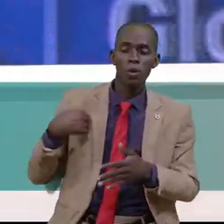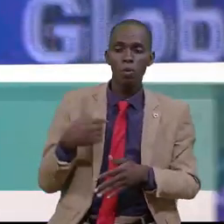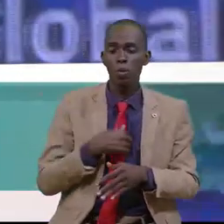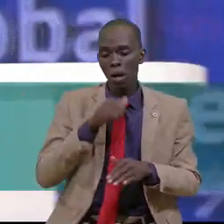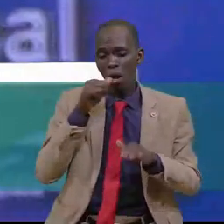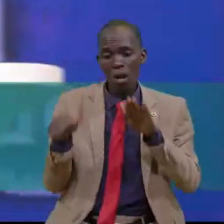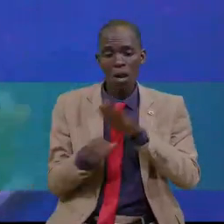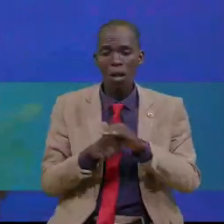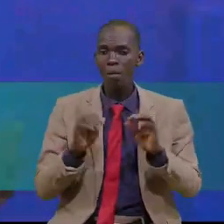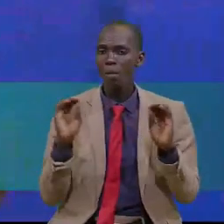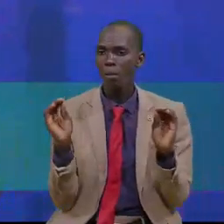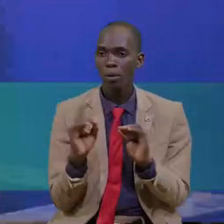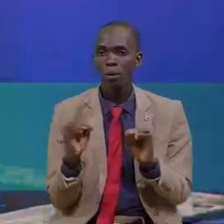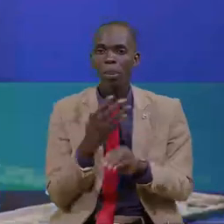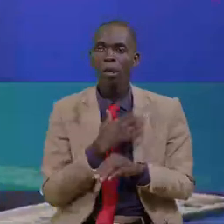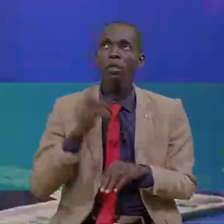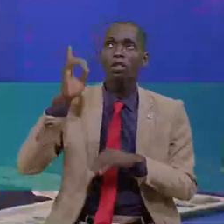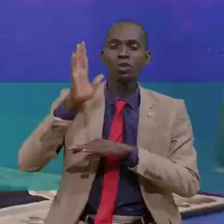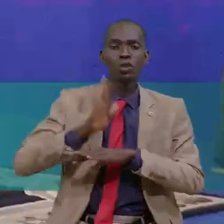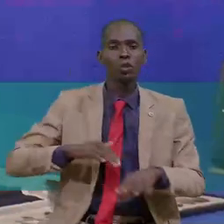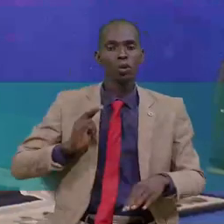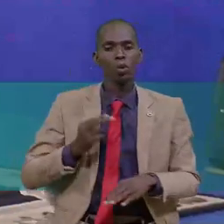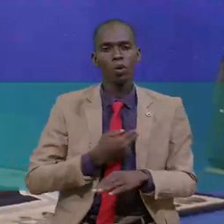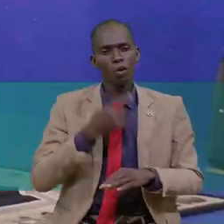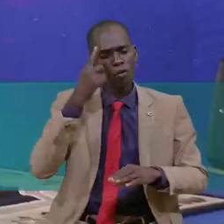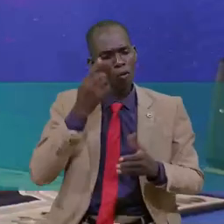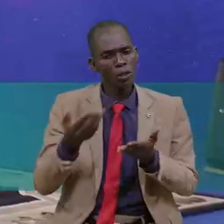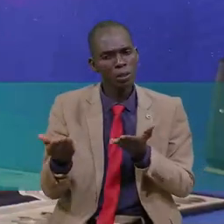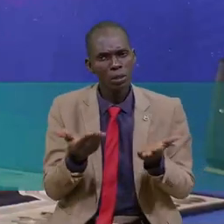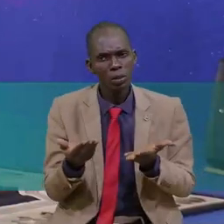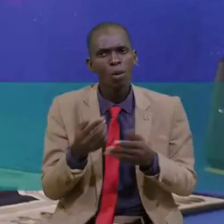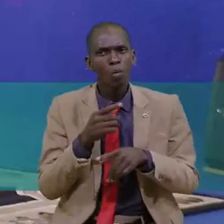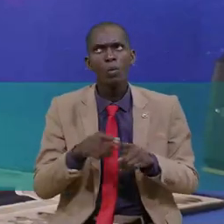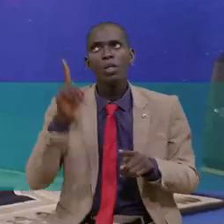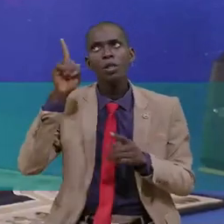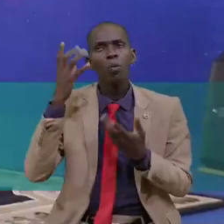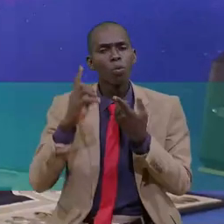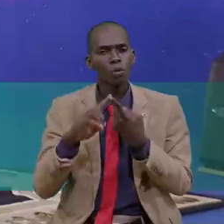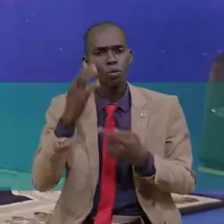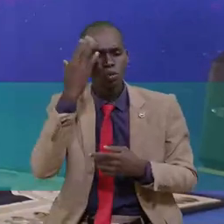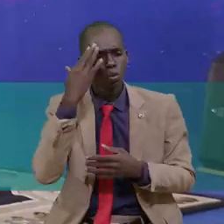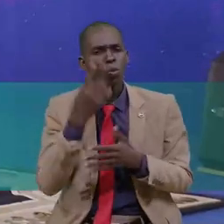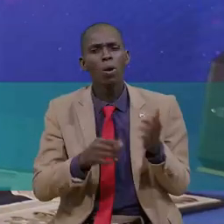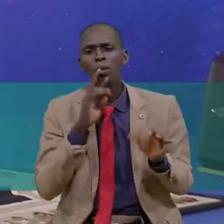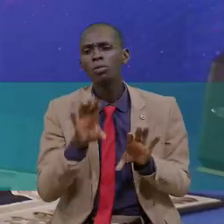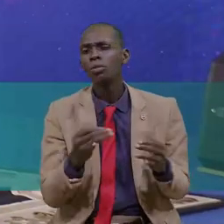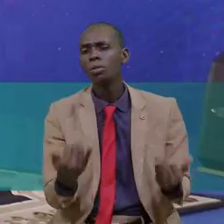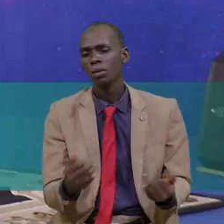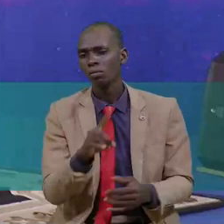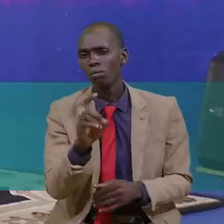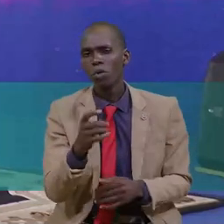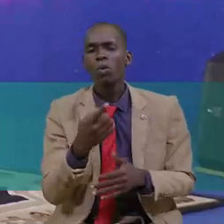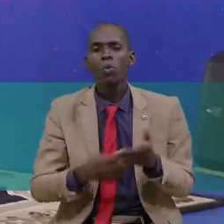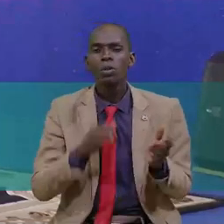Rien du tout. Et ensuite, il nous appelle maintenant pour le service, mais il veut savoir Qu'est-ce que tu fais maintenant? Quelles sont tes intentions? Quelle est